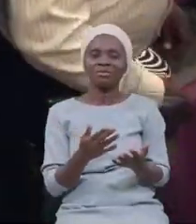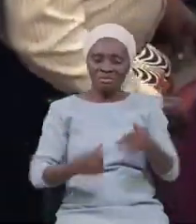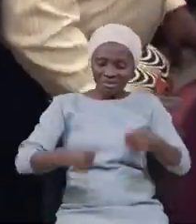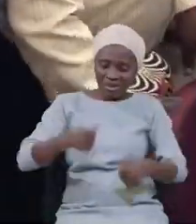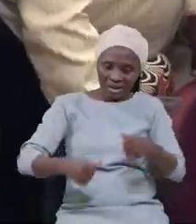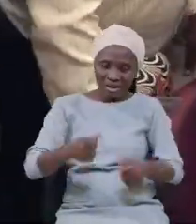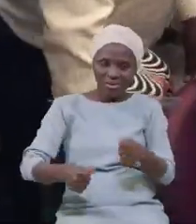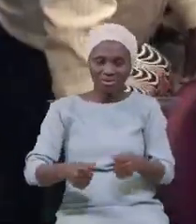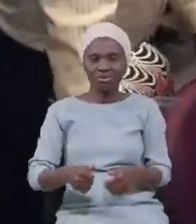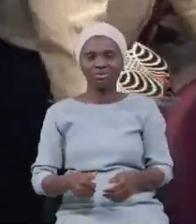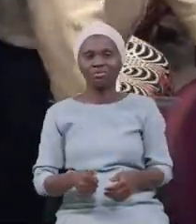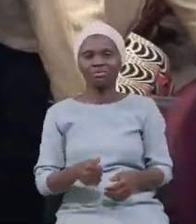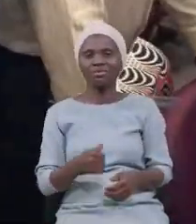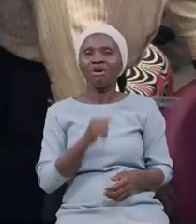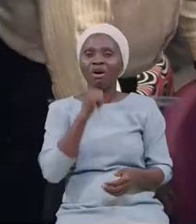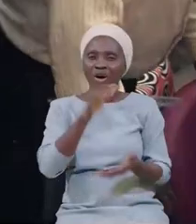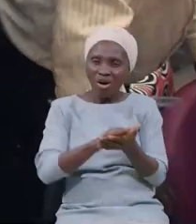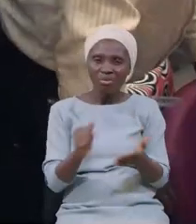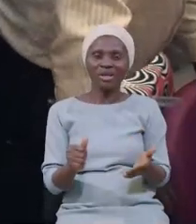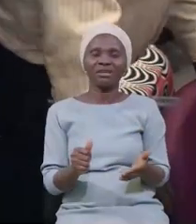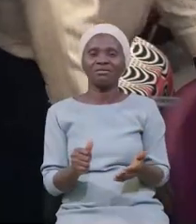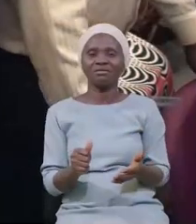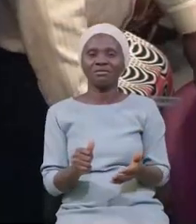l'incrédulité, l'ignorance,